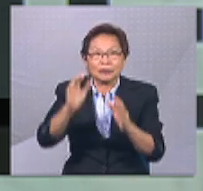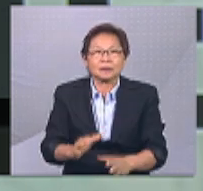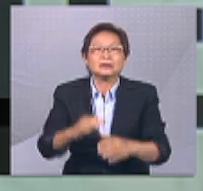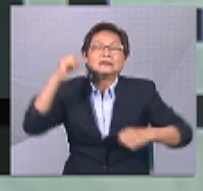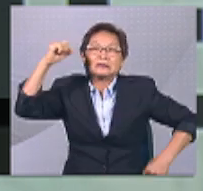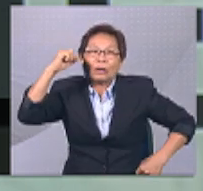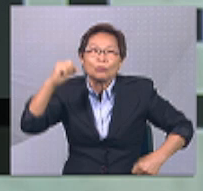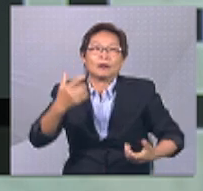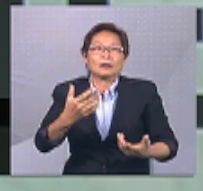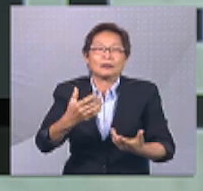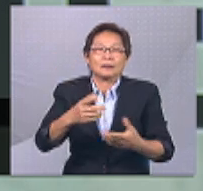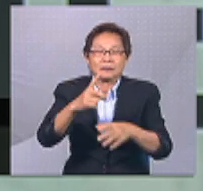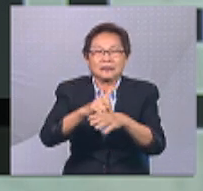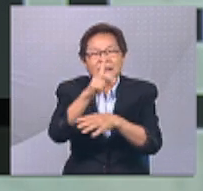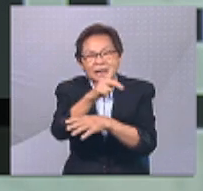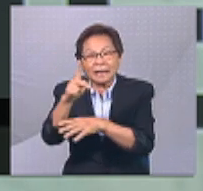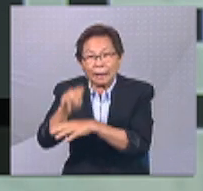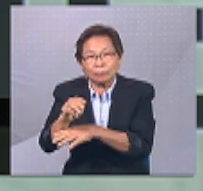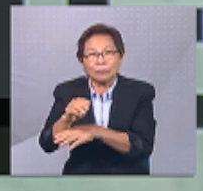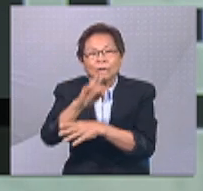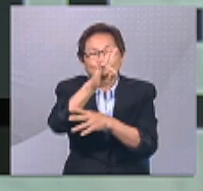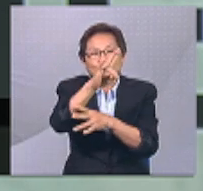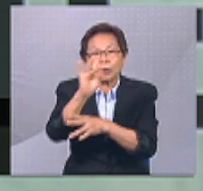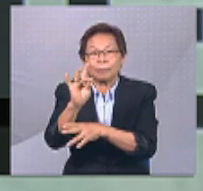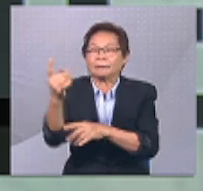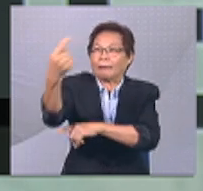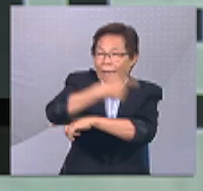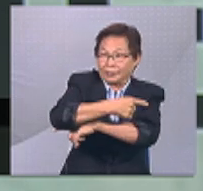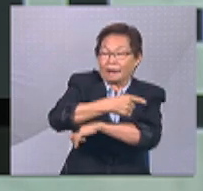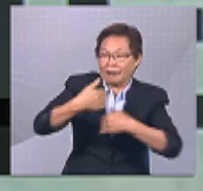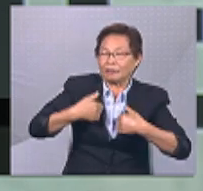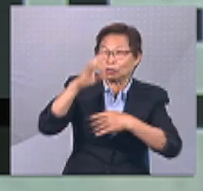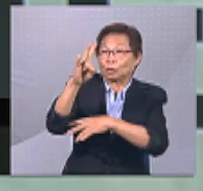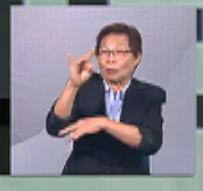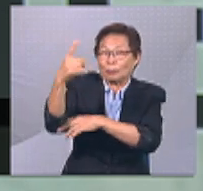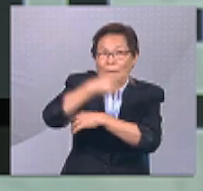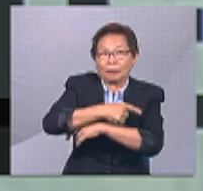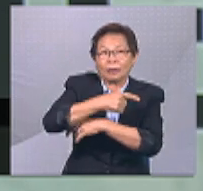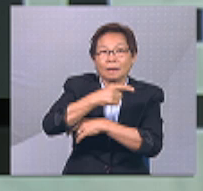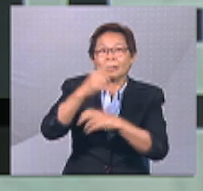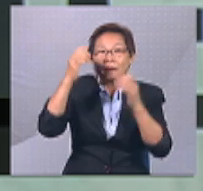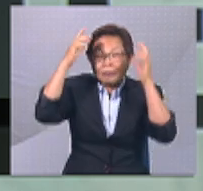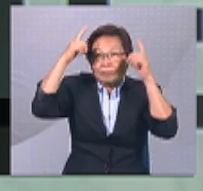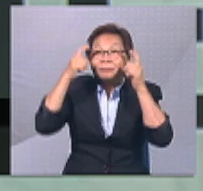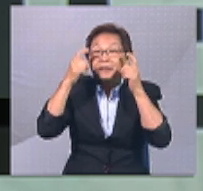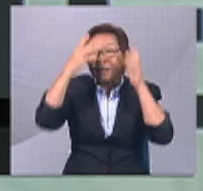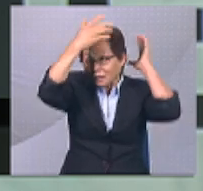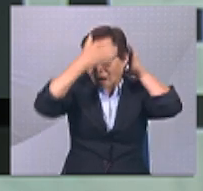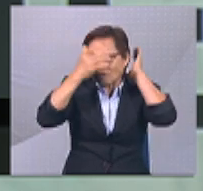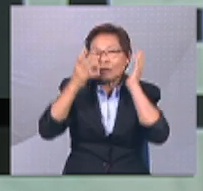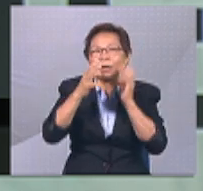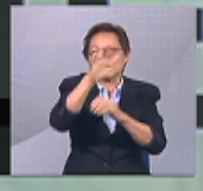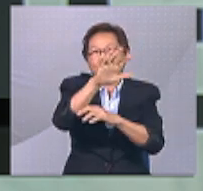baki stok di Kementerian Kesihatan adalah 78 hari. Protective head cover baki stok ialah